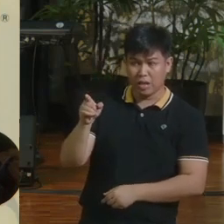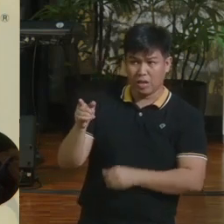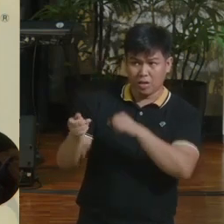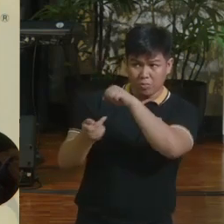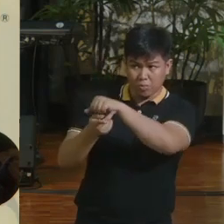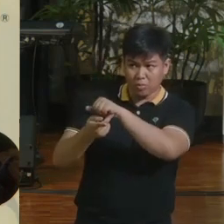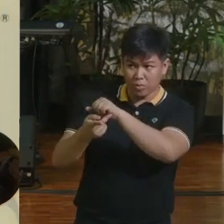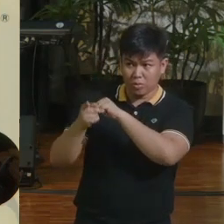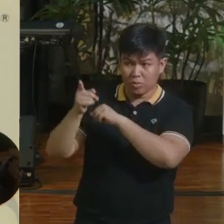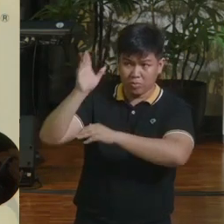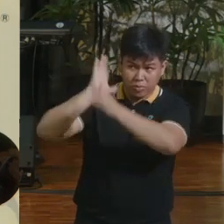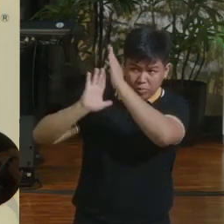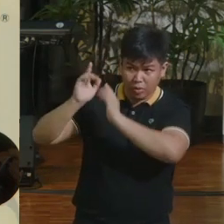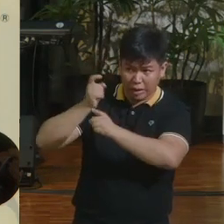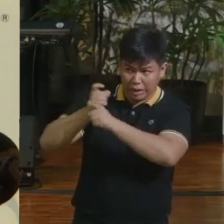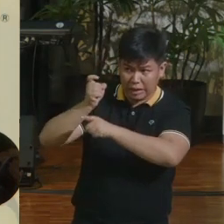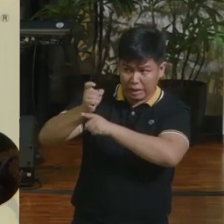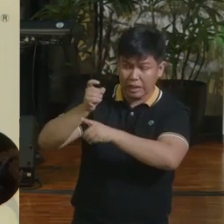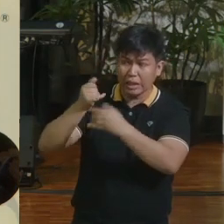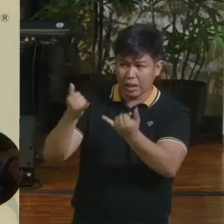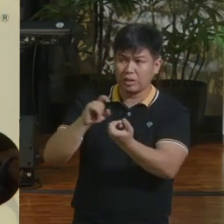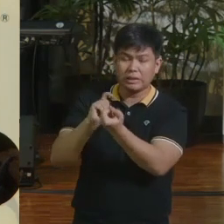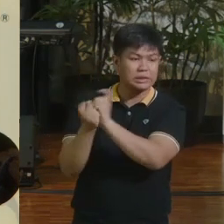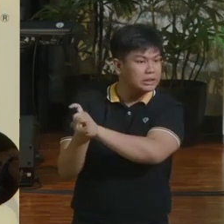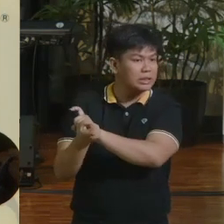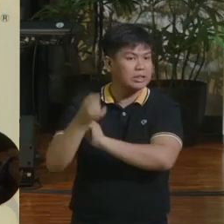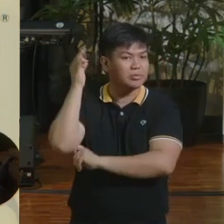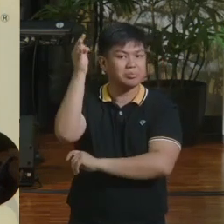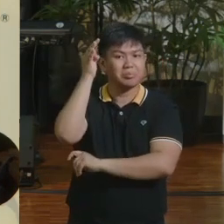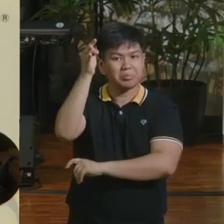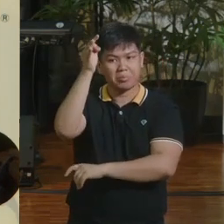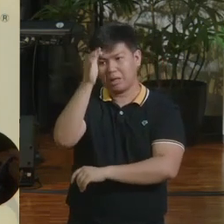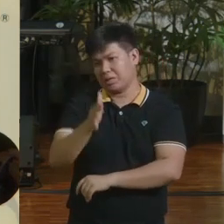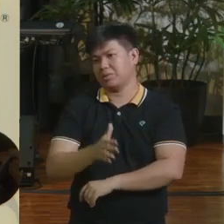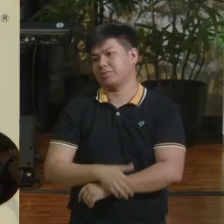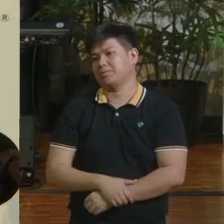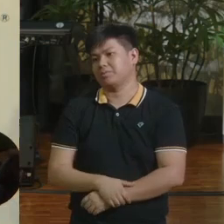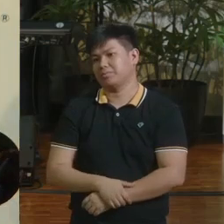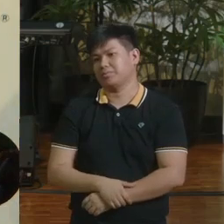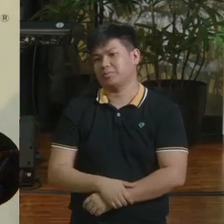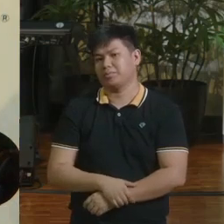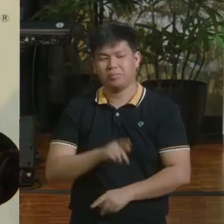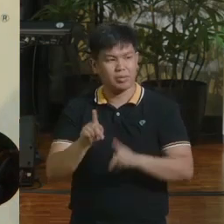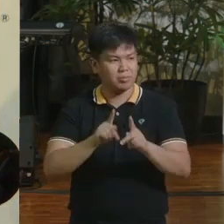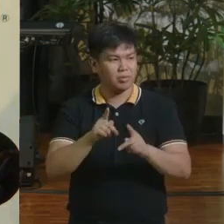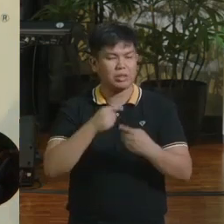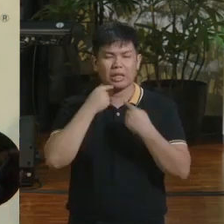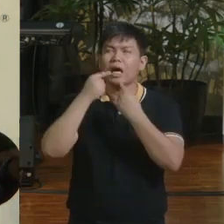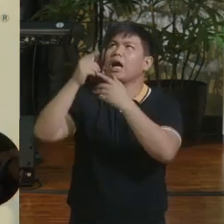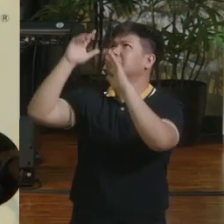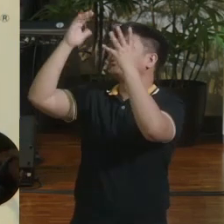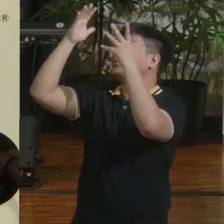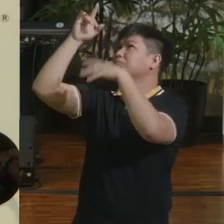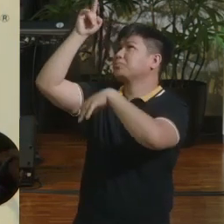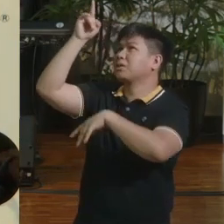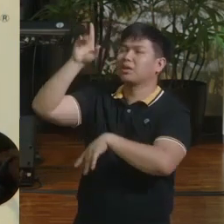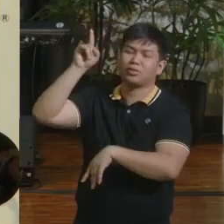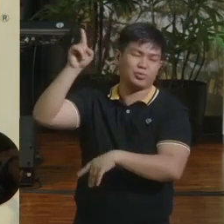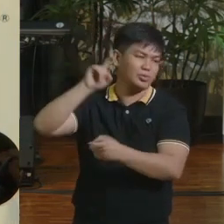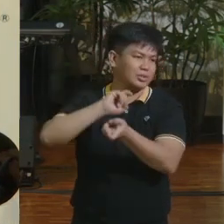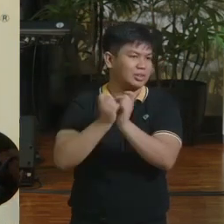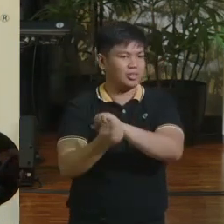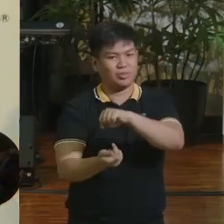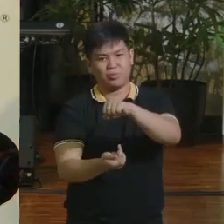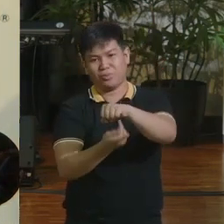is now preaching the faith he once tried to destroy. And they glorified God because of me. Sa Acts